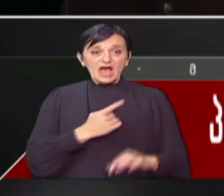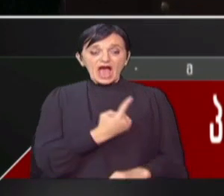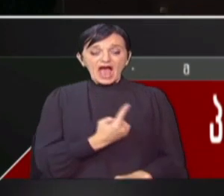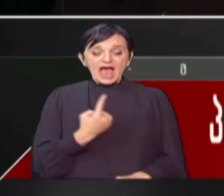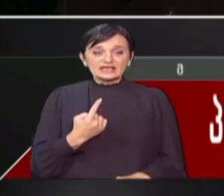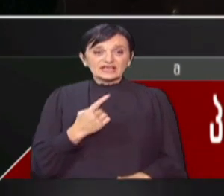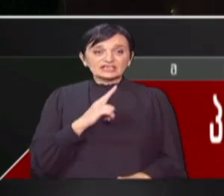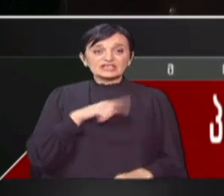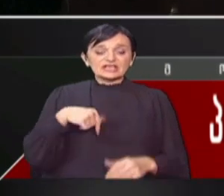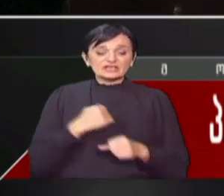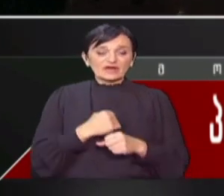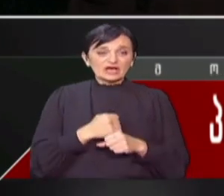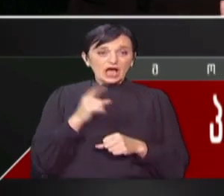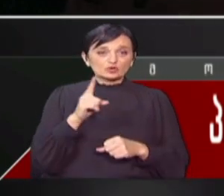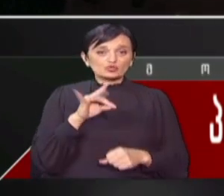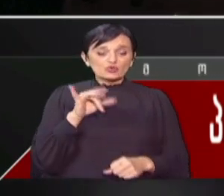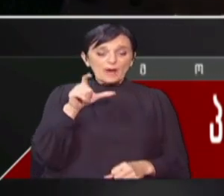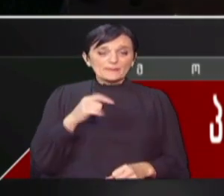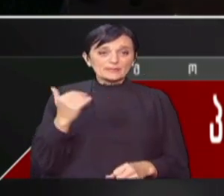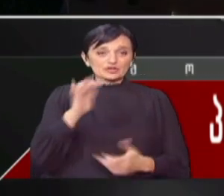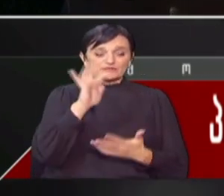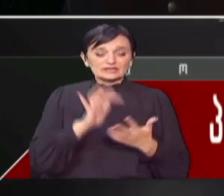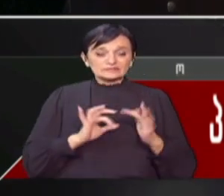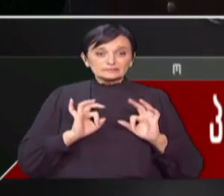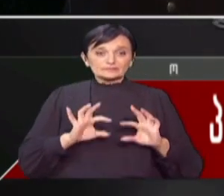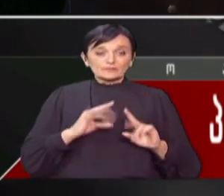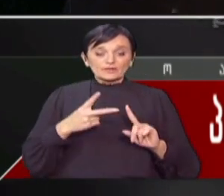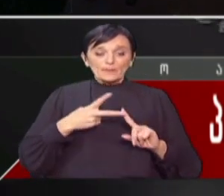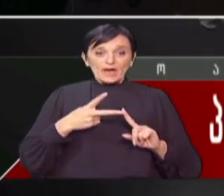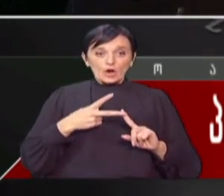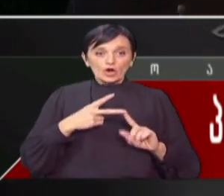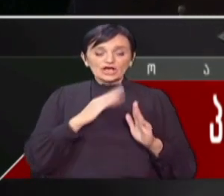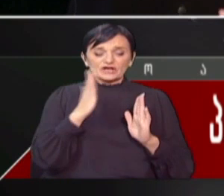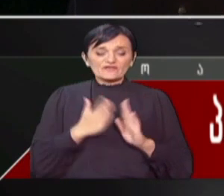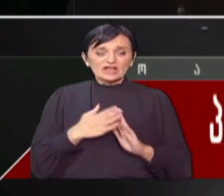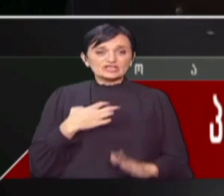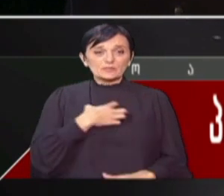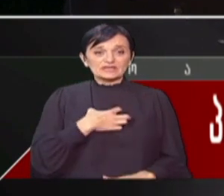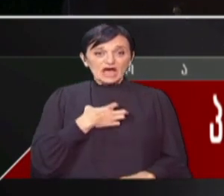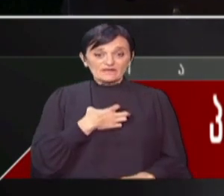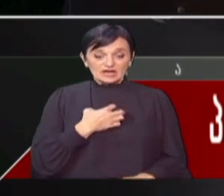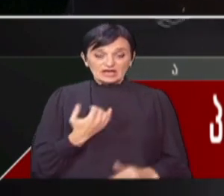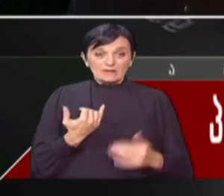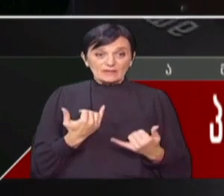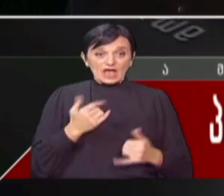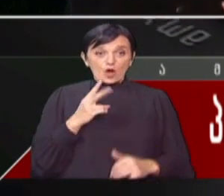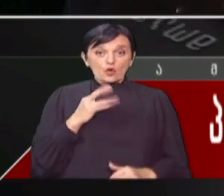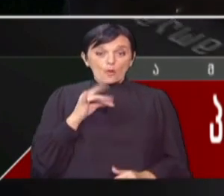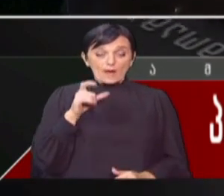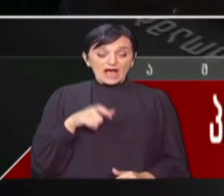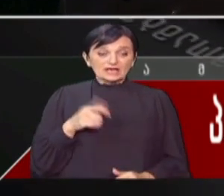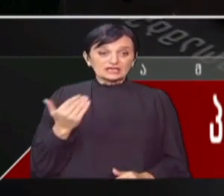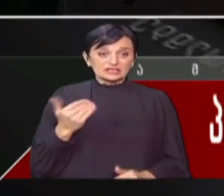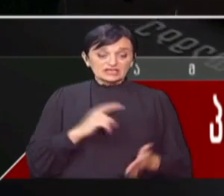არის ლიეტუაში გაკეთებული სალომე ზურაბიშვილის განცხადება, მეორე და ყველაზე მთავარი, რომელიც დღეს რომელსაც თავად ირაკლი კობახიძე